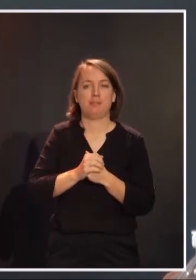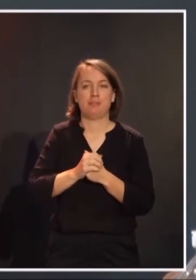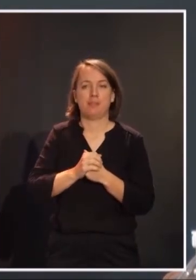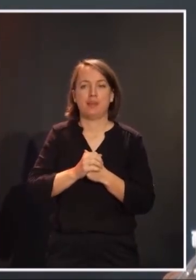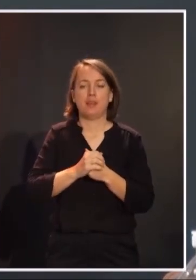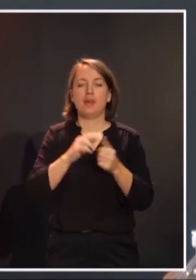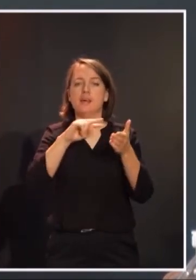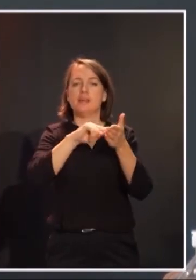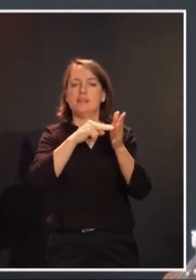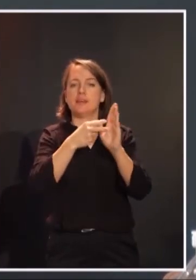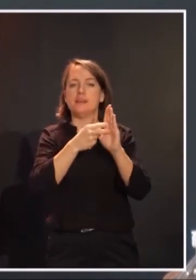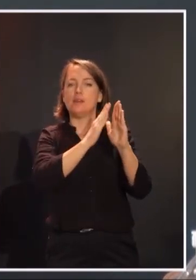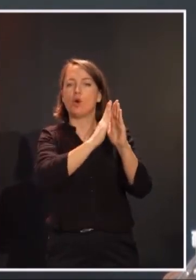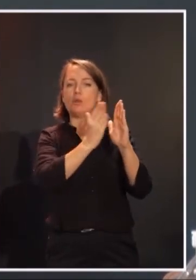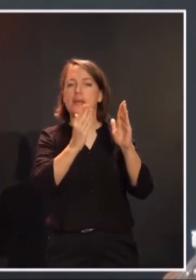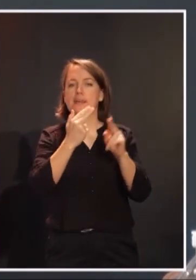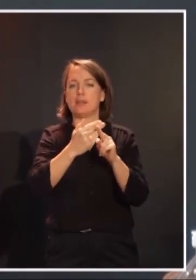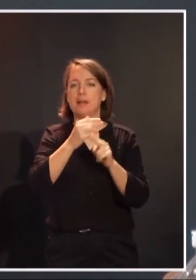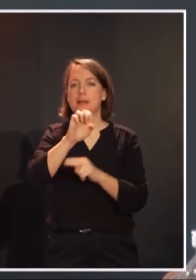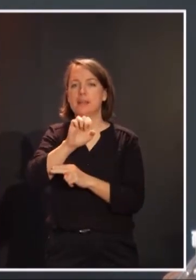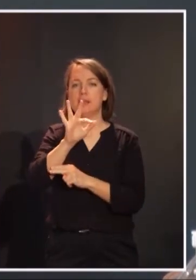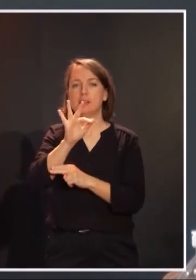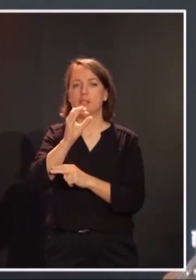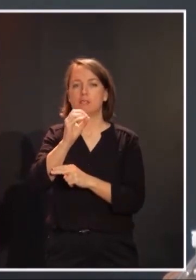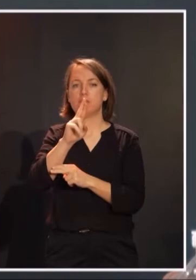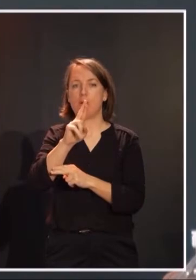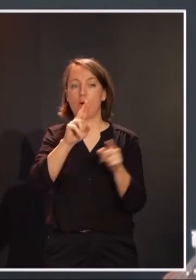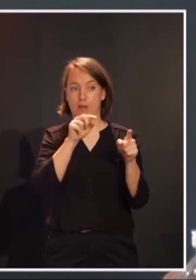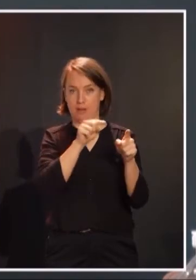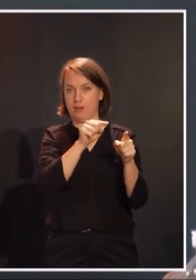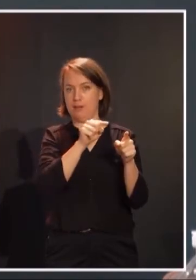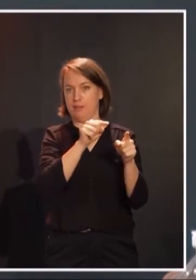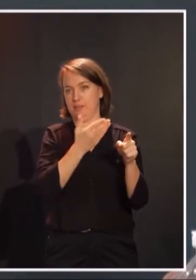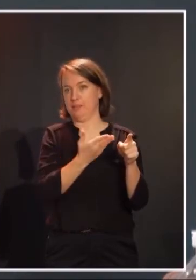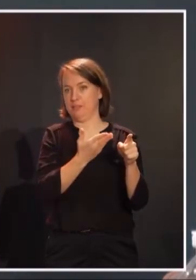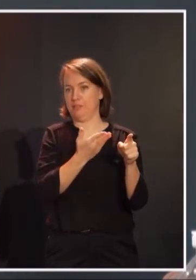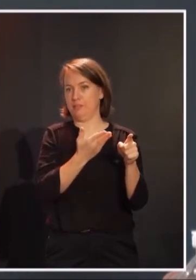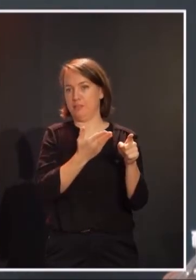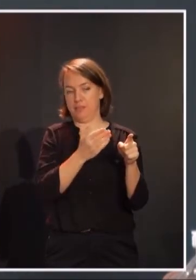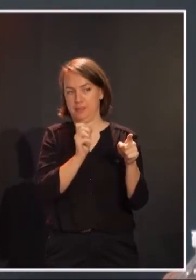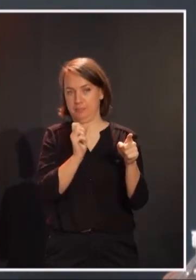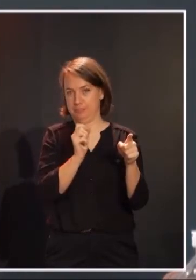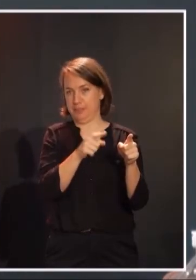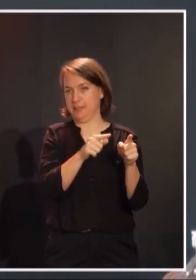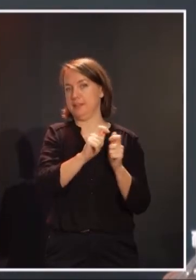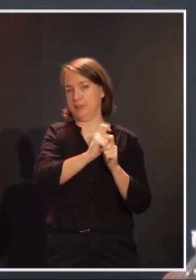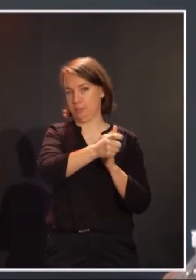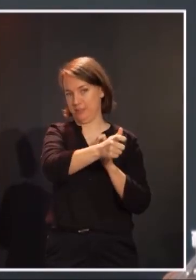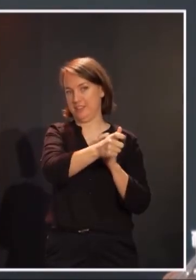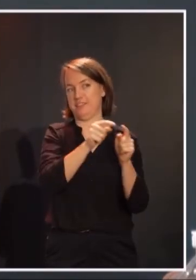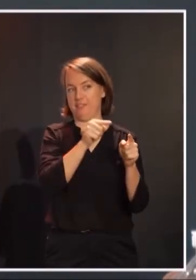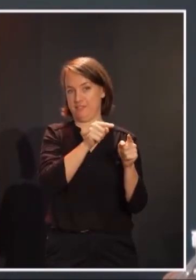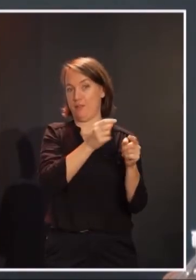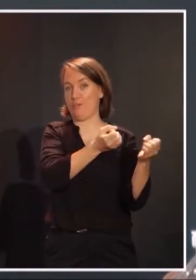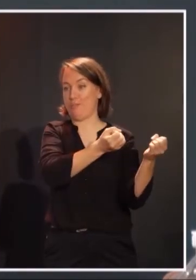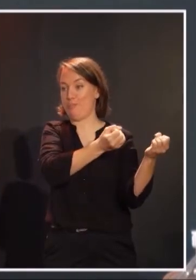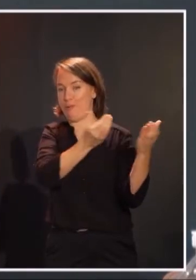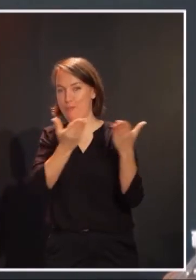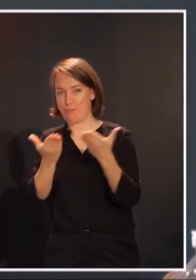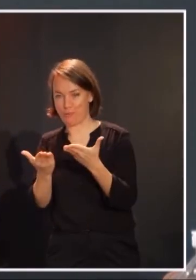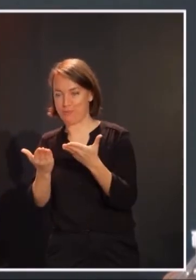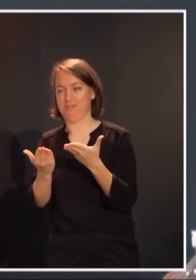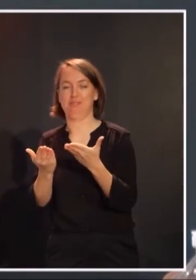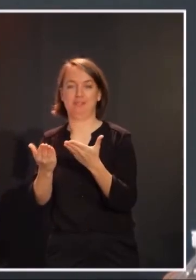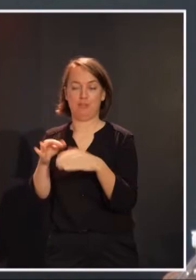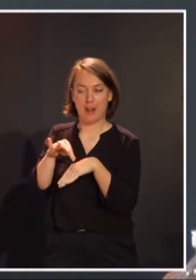Effort, qui est le dispositif dans lequel on a pu rencontrer Eva, qui va vous être expliquée tout à l'heure, va pouvoir proposer en tout cas un